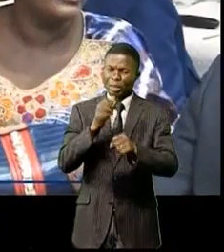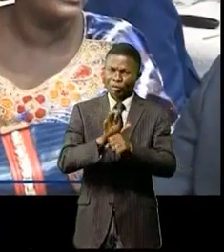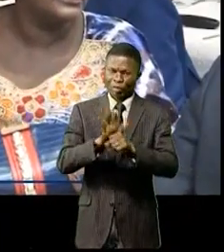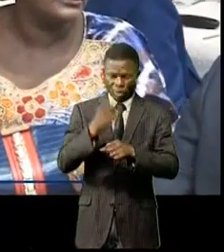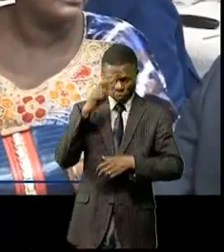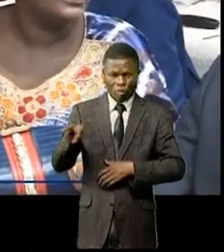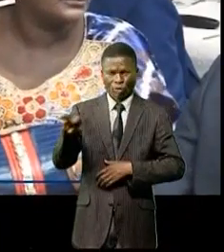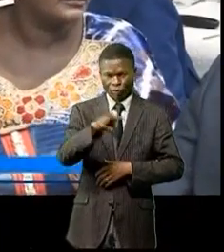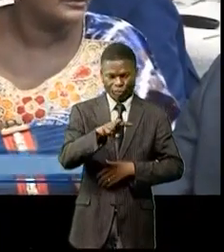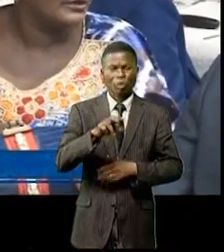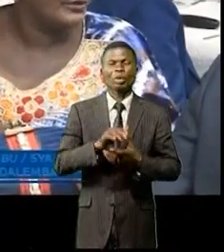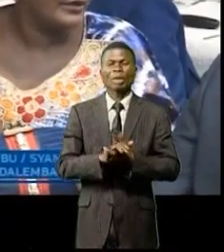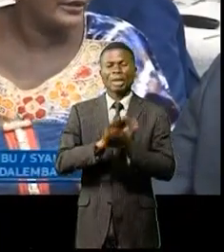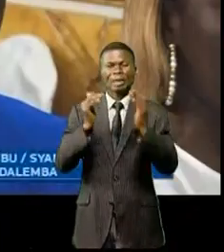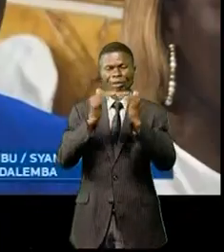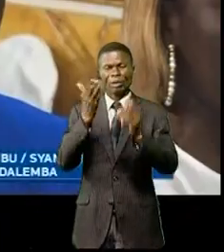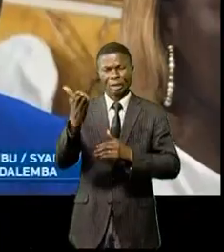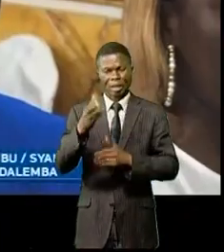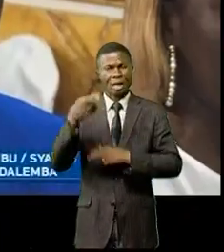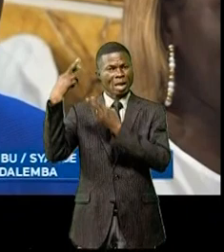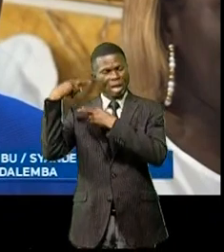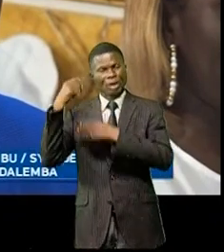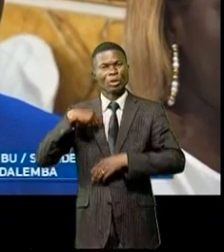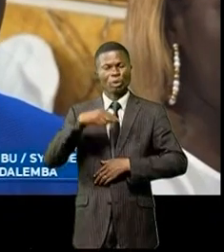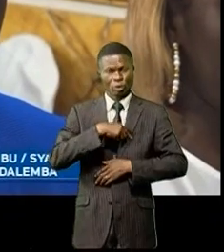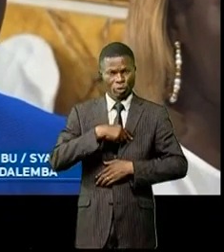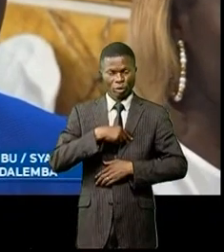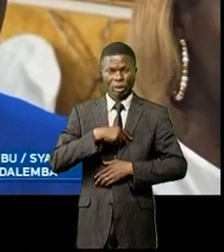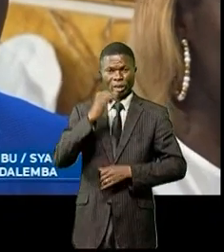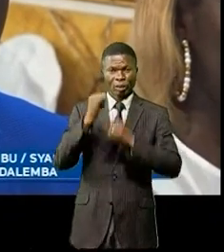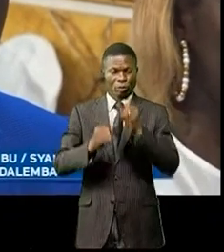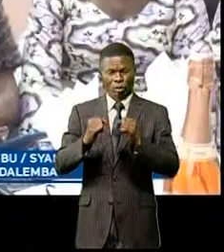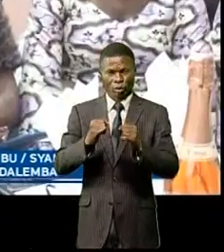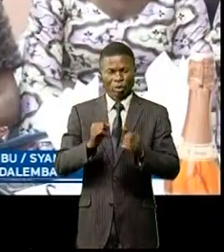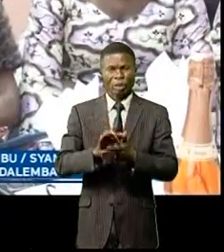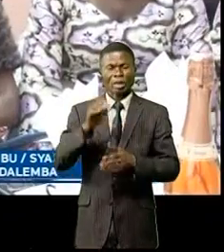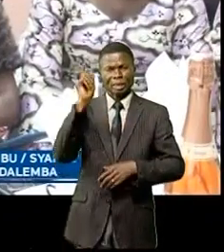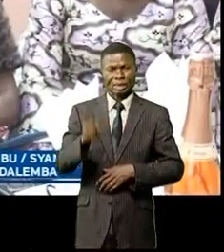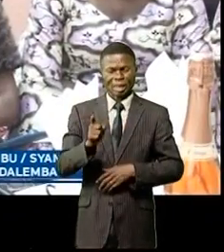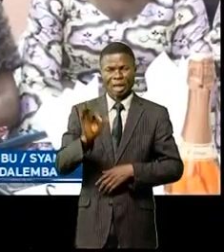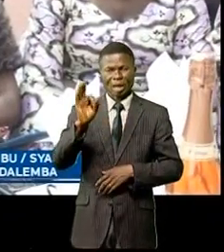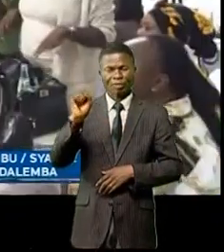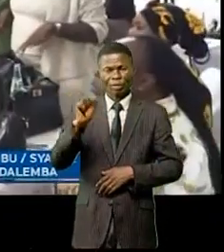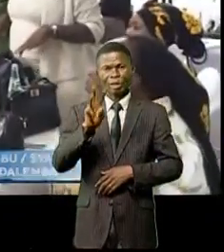vous rassembler. La radio, c'est nous, 100 FM et